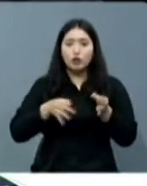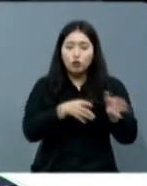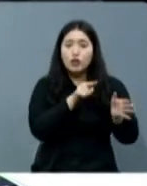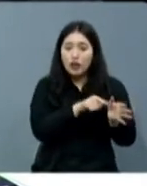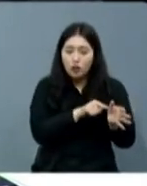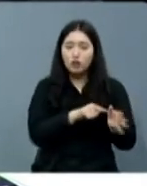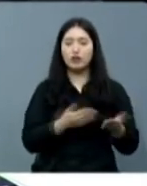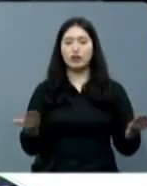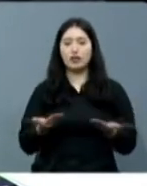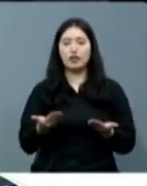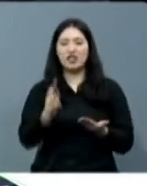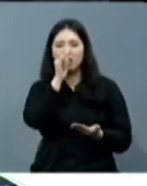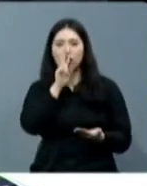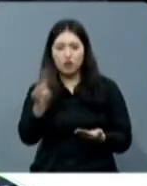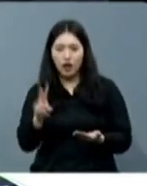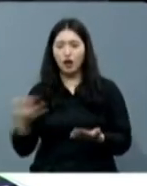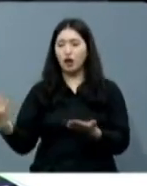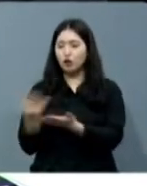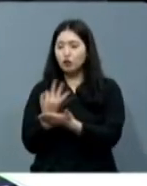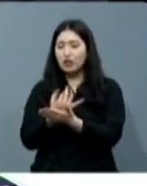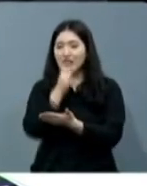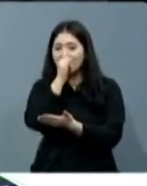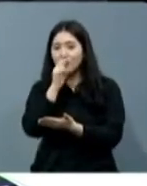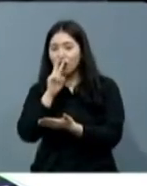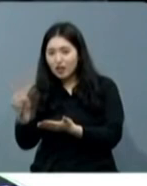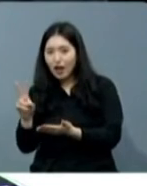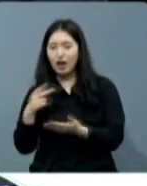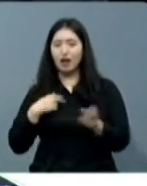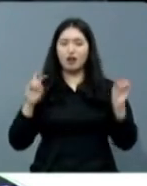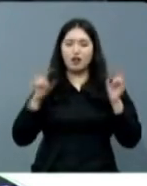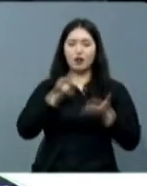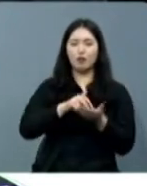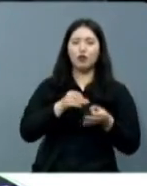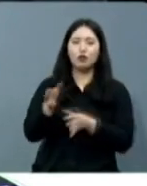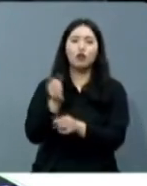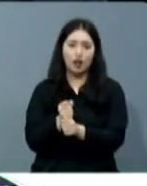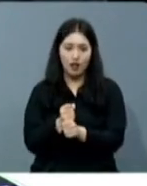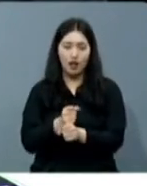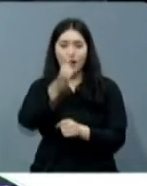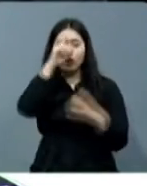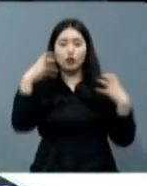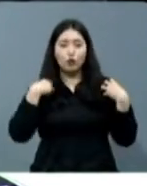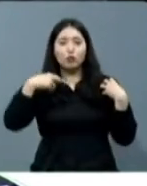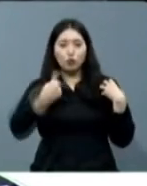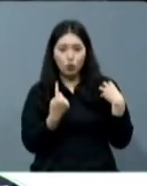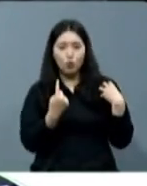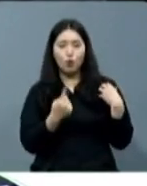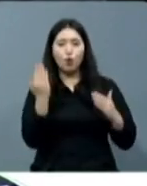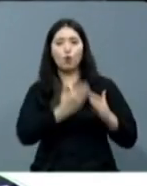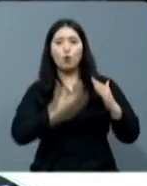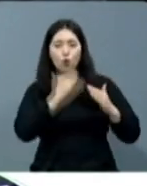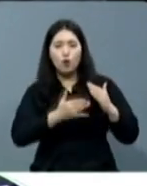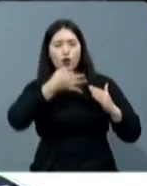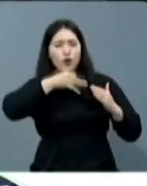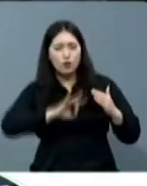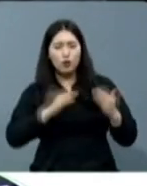있어야 그리고 수익이 날 보장이 있어야 기업도 투자를 하고 정부도 세금이 거쳐서 공공의